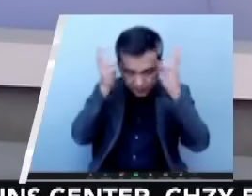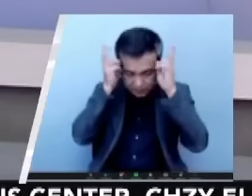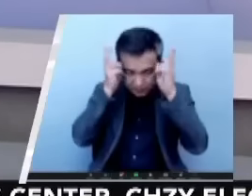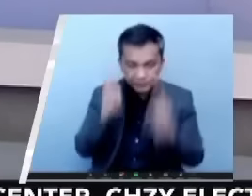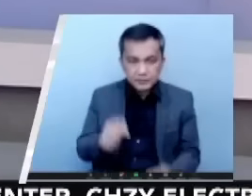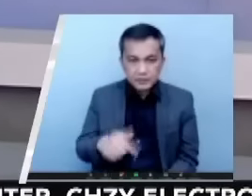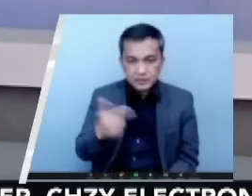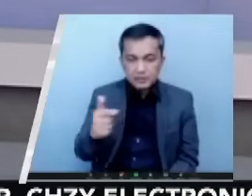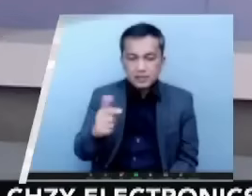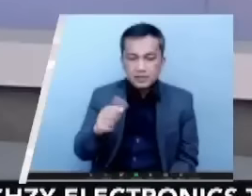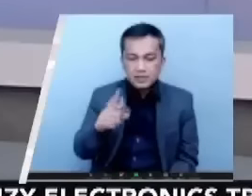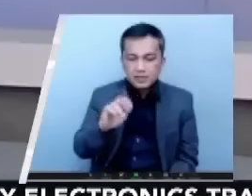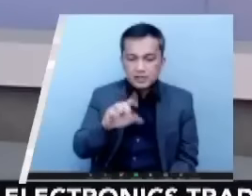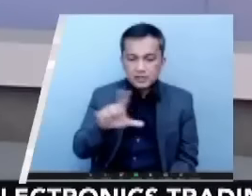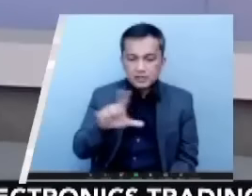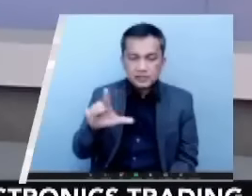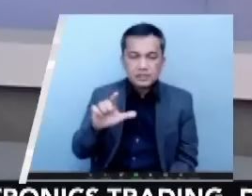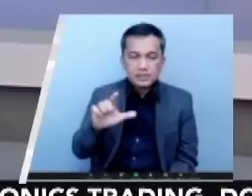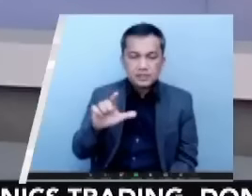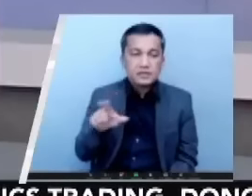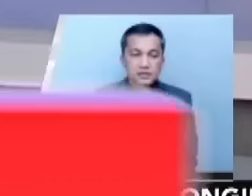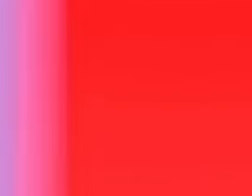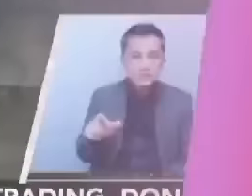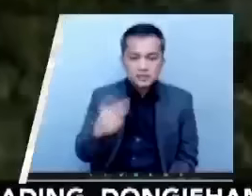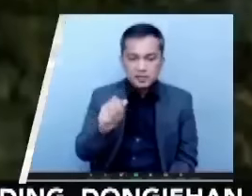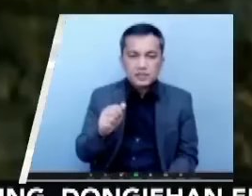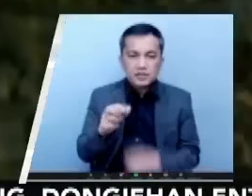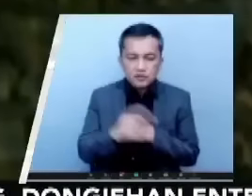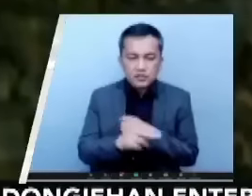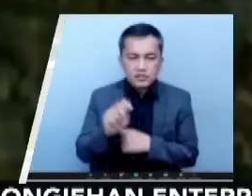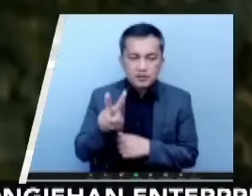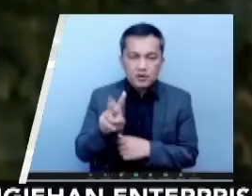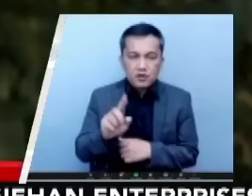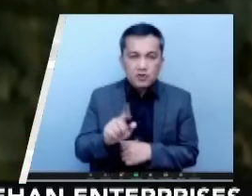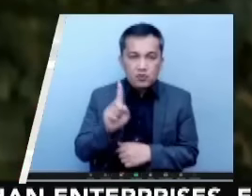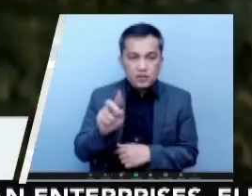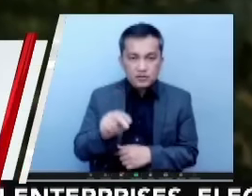ng GMA Regional TV 1 North Central Luzon. Russell.